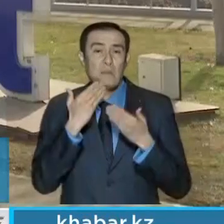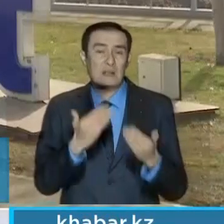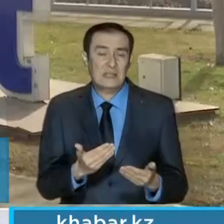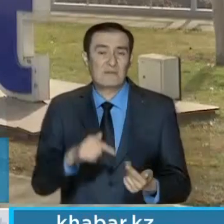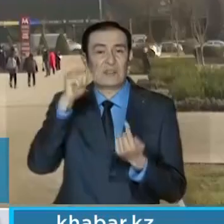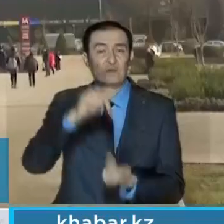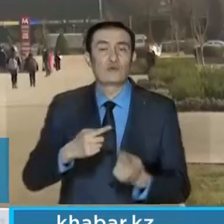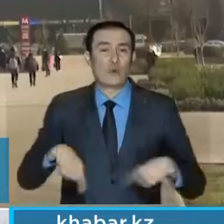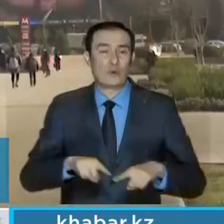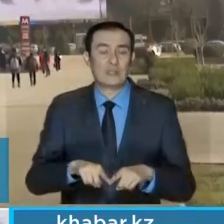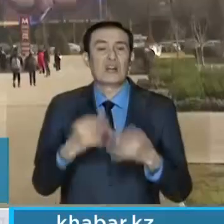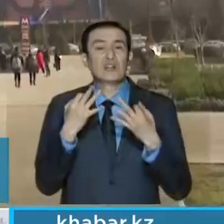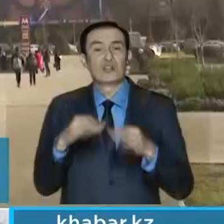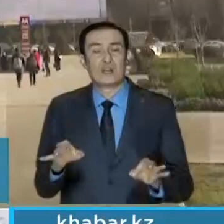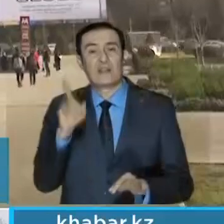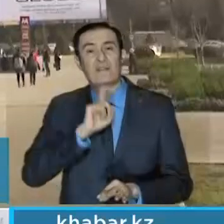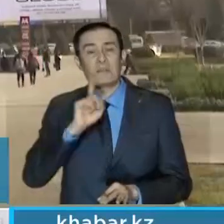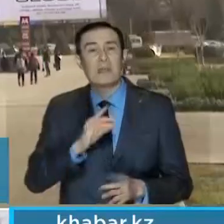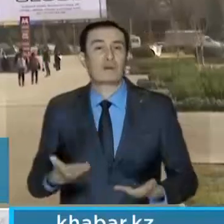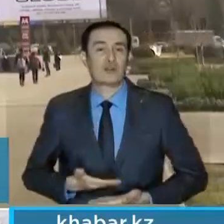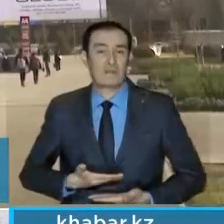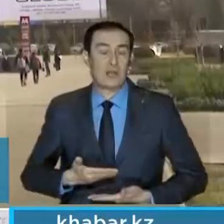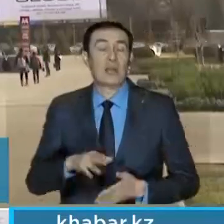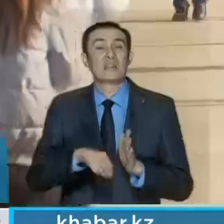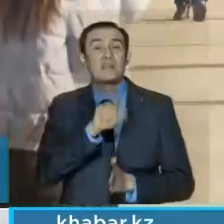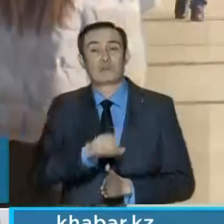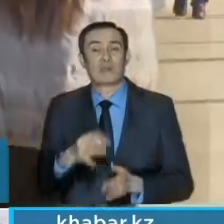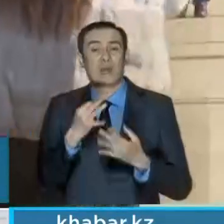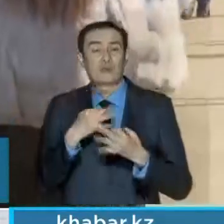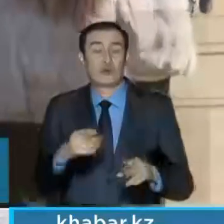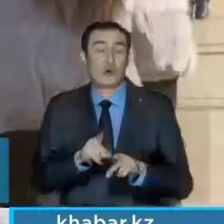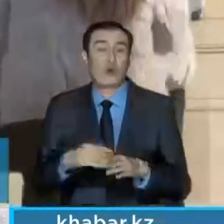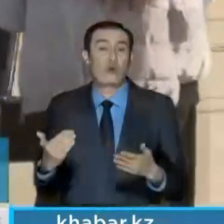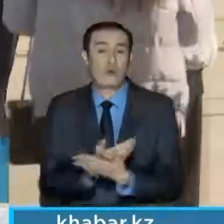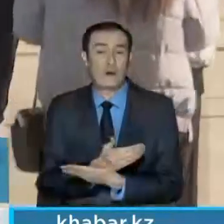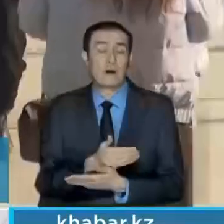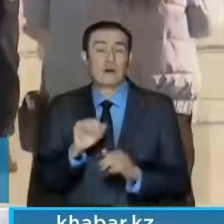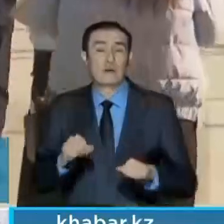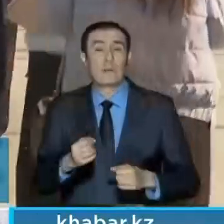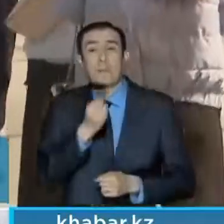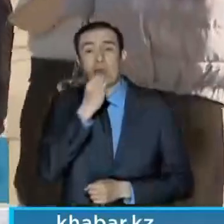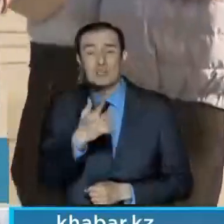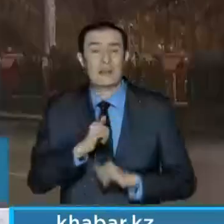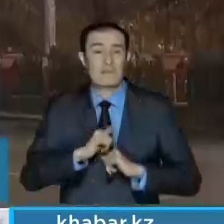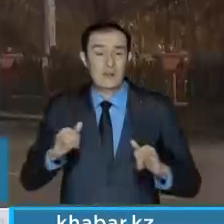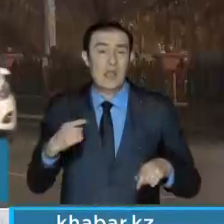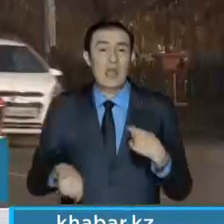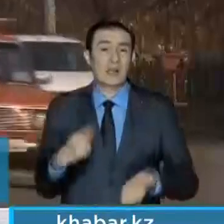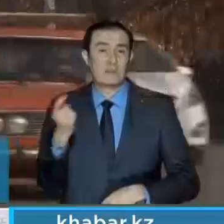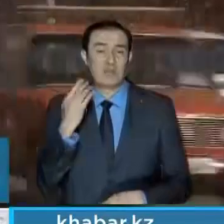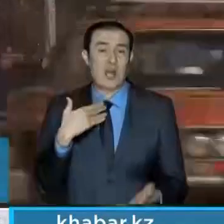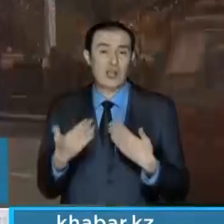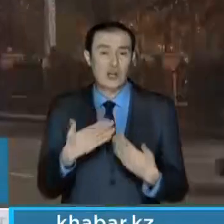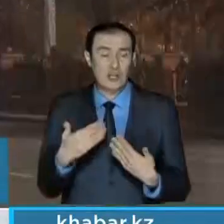соответствующие органы за разрешением на временное проживание депутаты отметили Что такое нововведение окажет положительное влияние на экономические